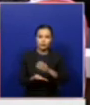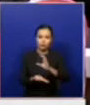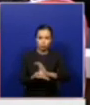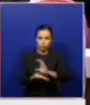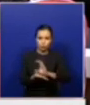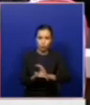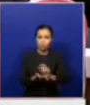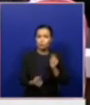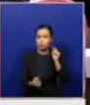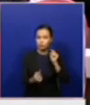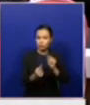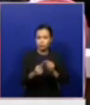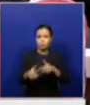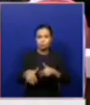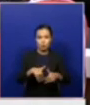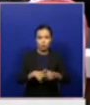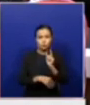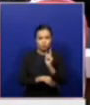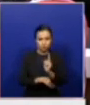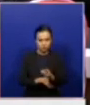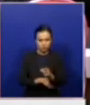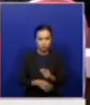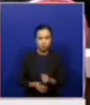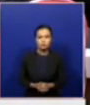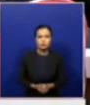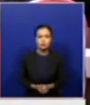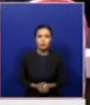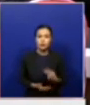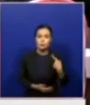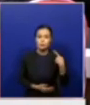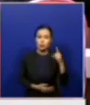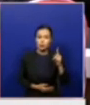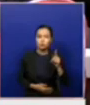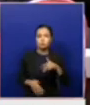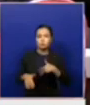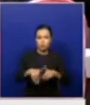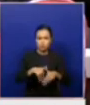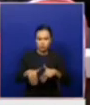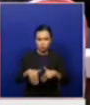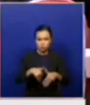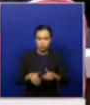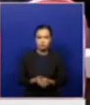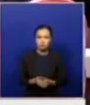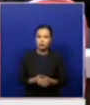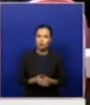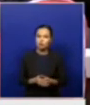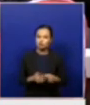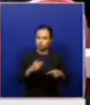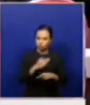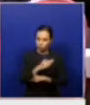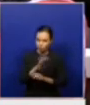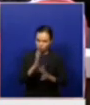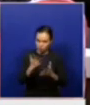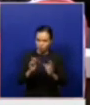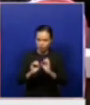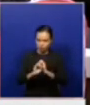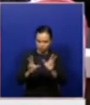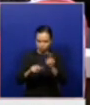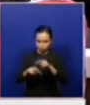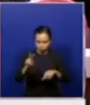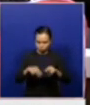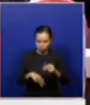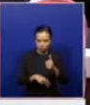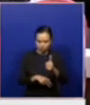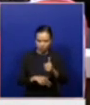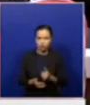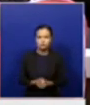มือพี่น้องประชาชนเป็นประโยชน์กับประชาชนโปร่งใสตรวจสอบได้